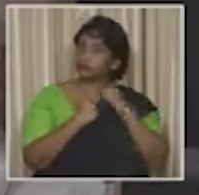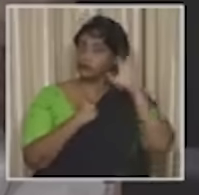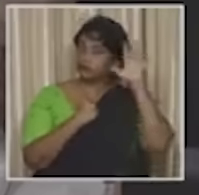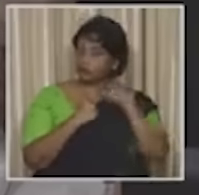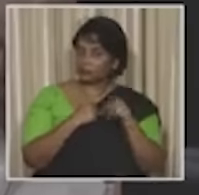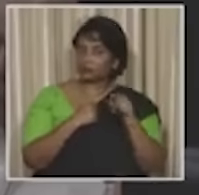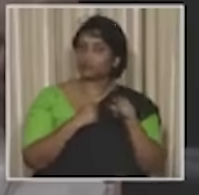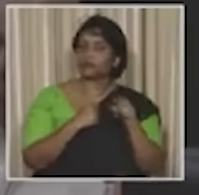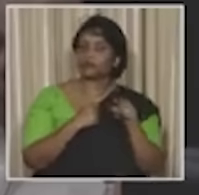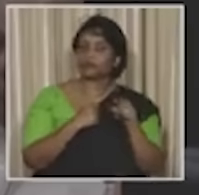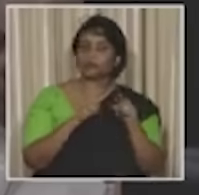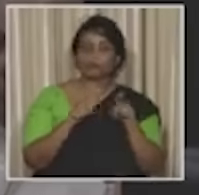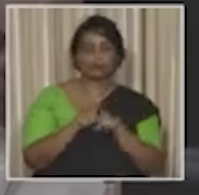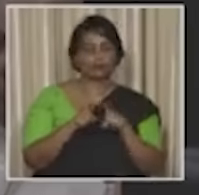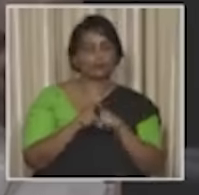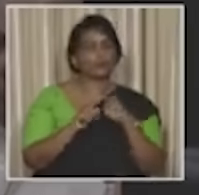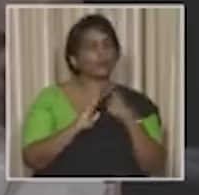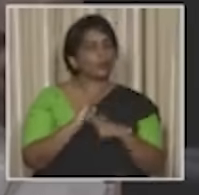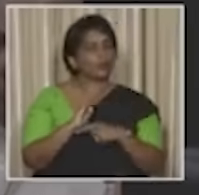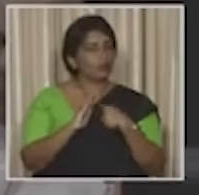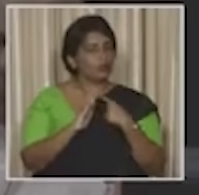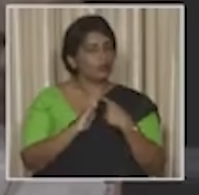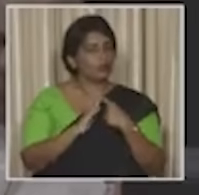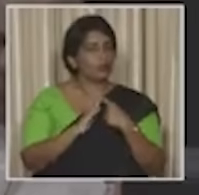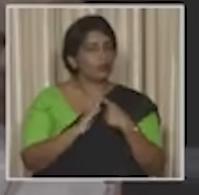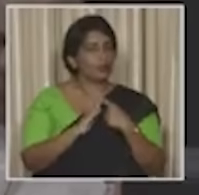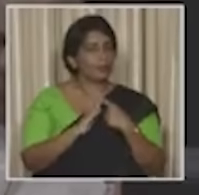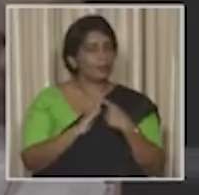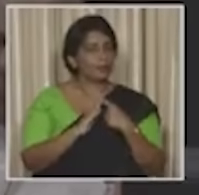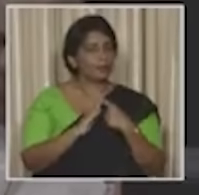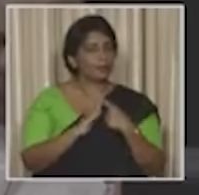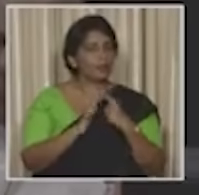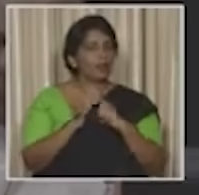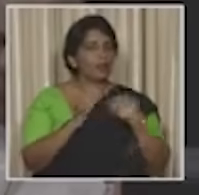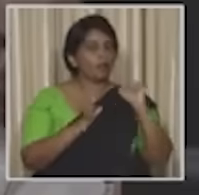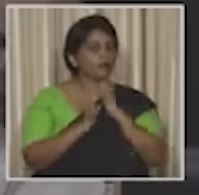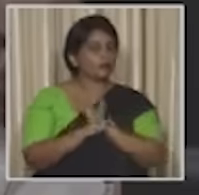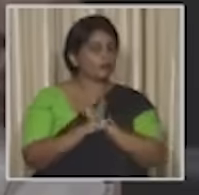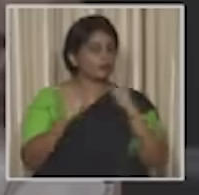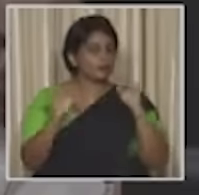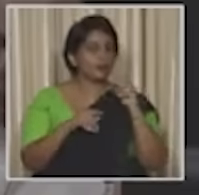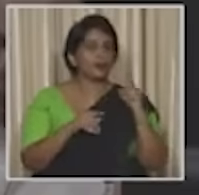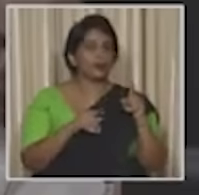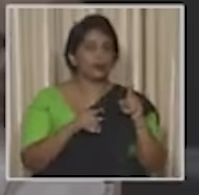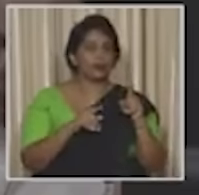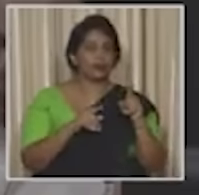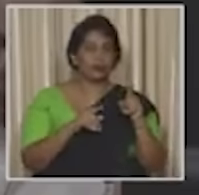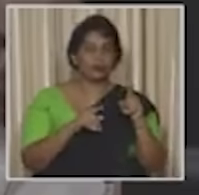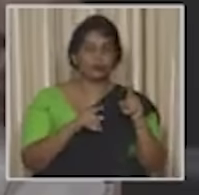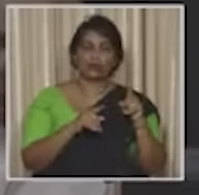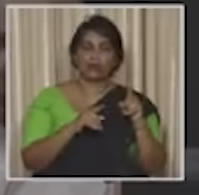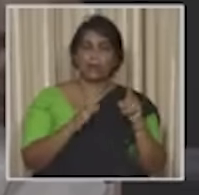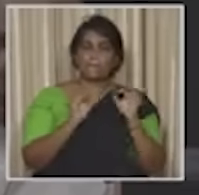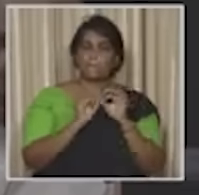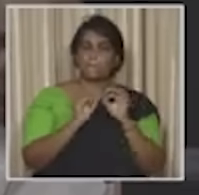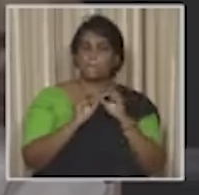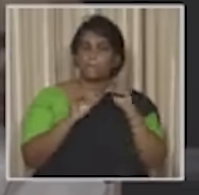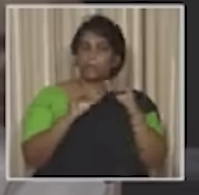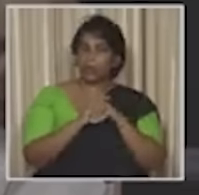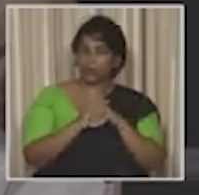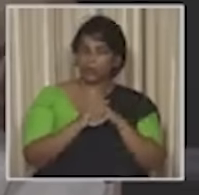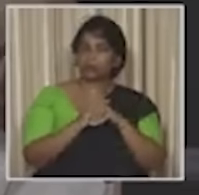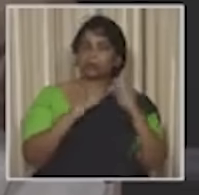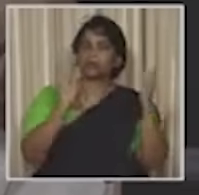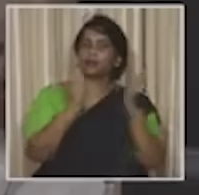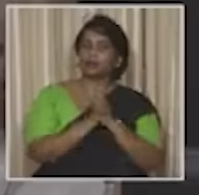එකට මීට අමතරව ලංකාවේ ආසියාවේ ලොකුම බැටරි ස්ටෝරේජ් බැටරි අඟා පවතින කැලලත්